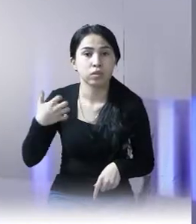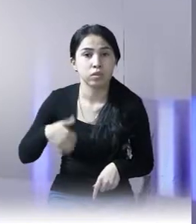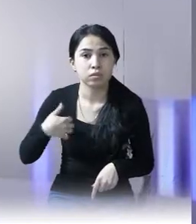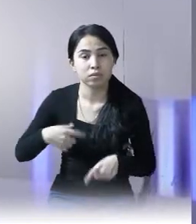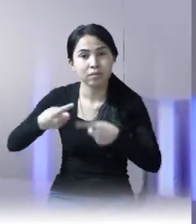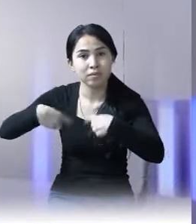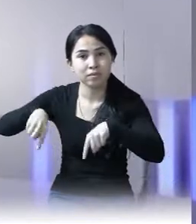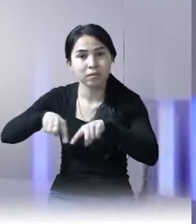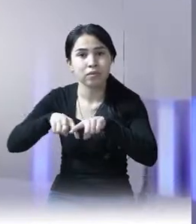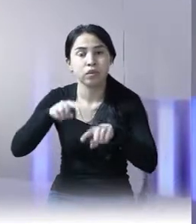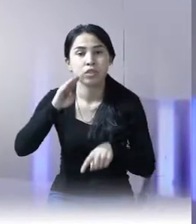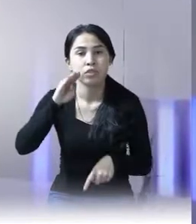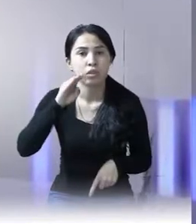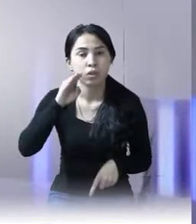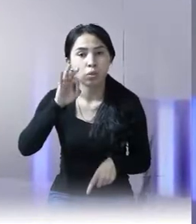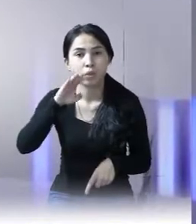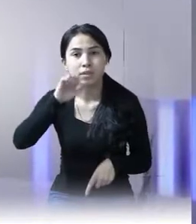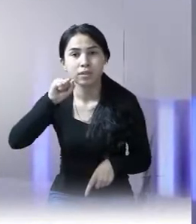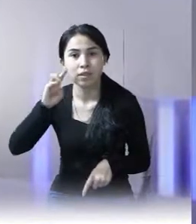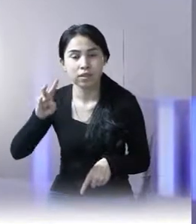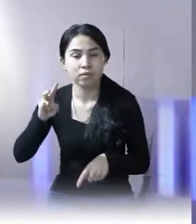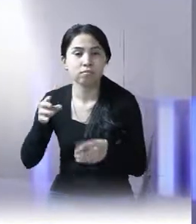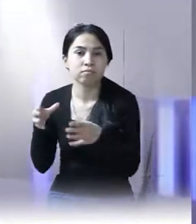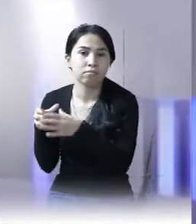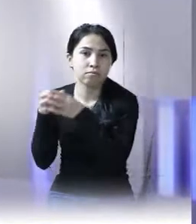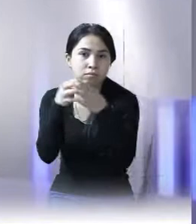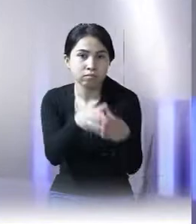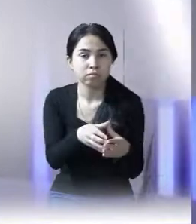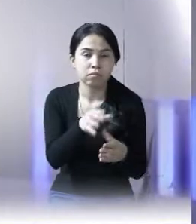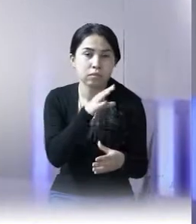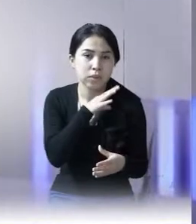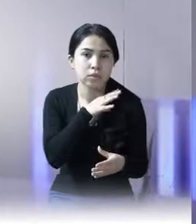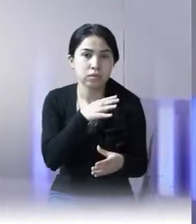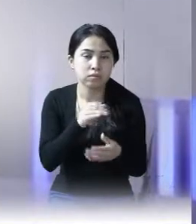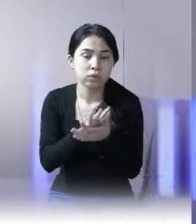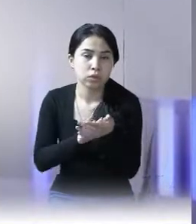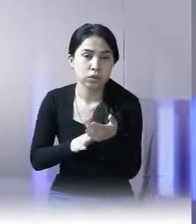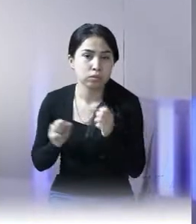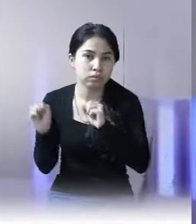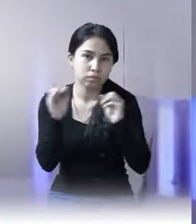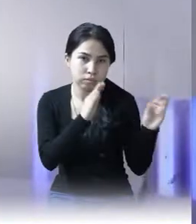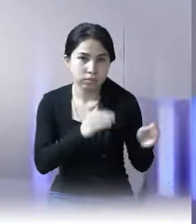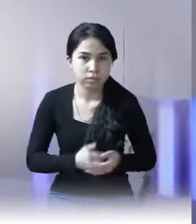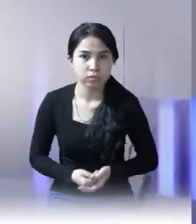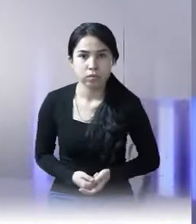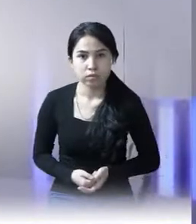Отан жастар қанатының төрағасы Елнұр Бисенбаев алаңға арнайы барды. Толығырақ келесі